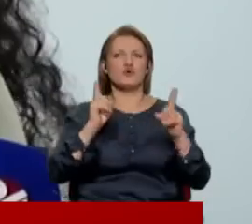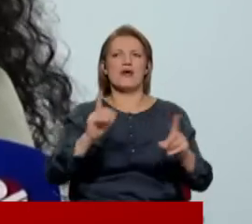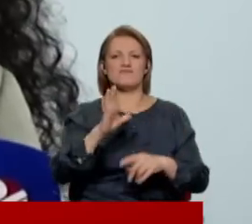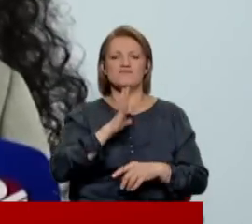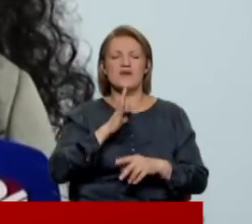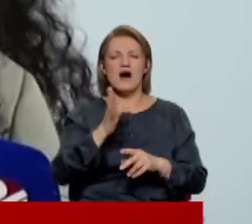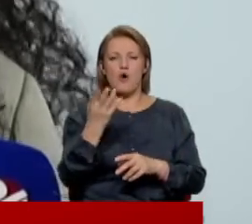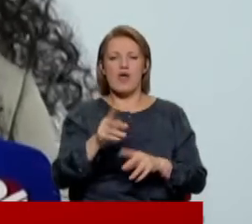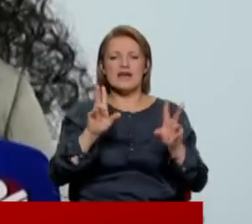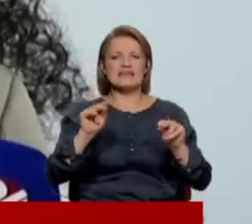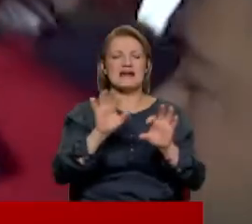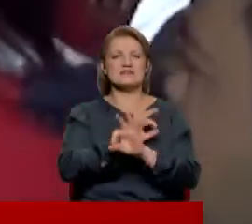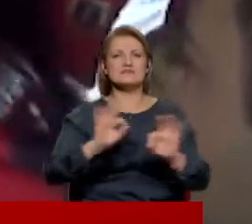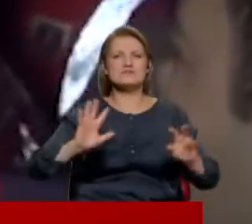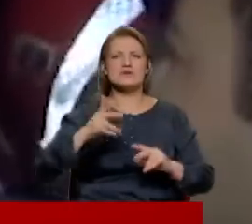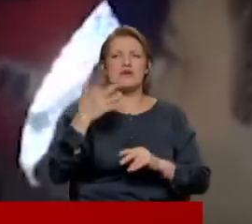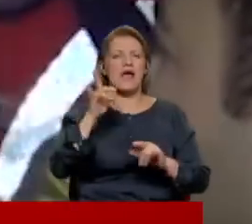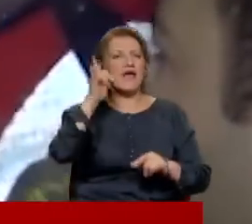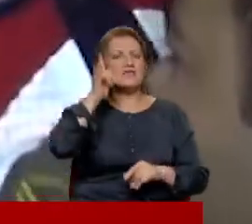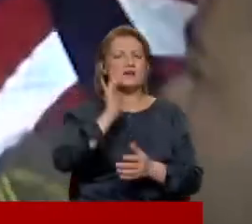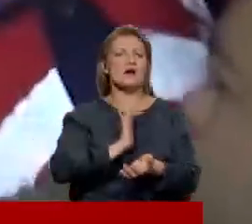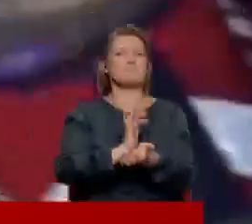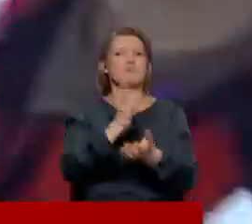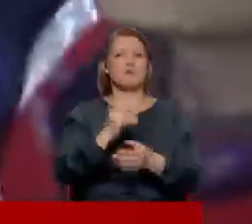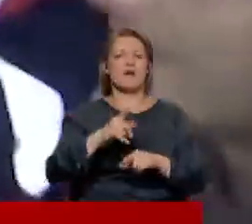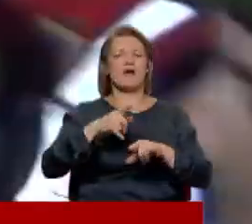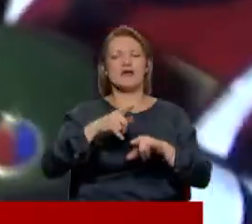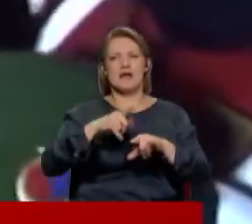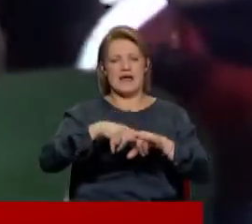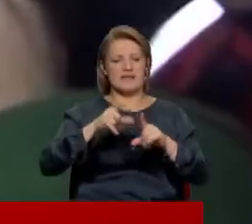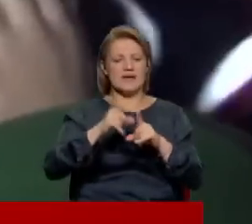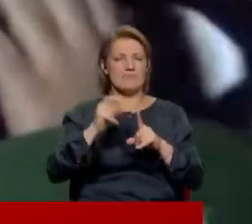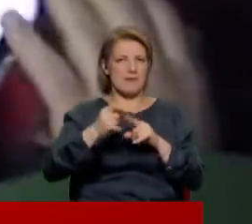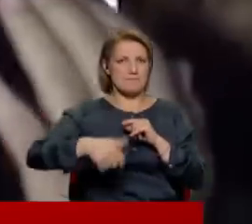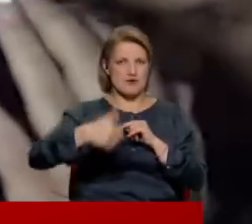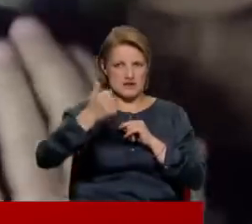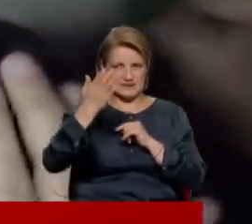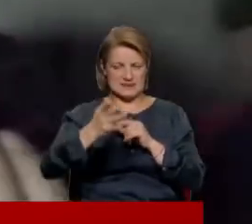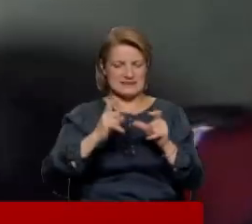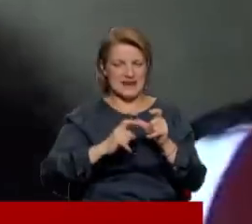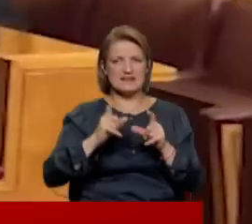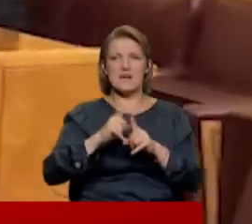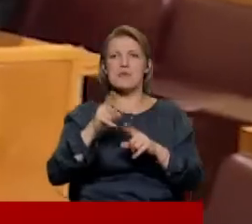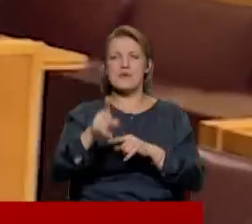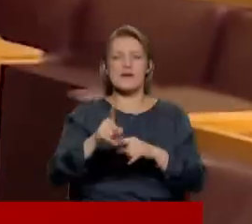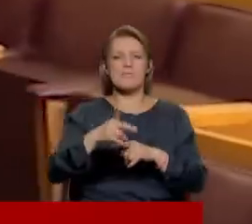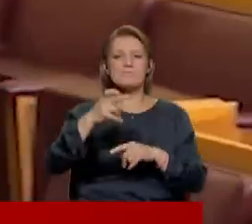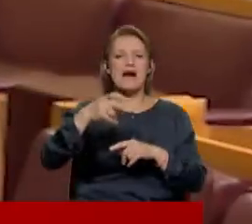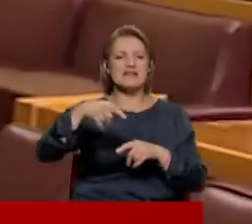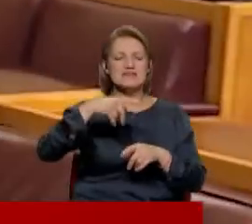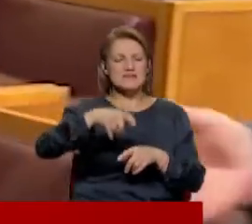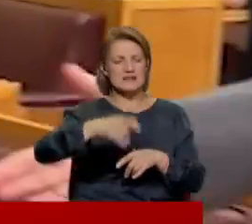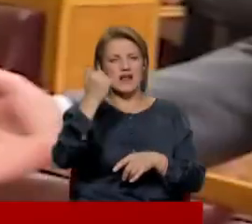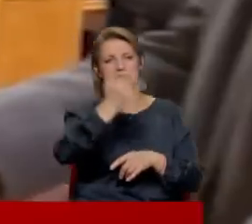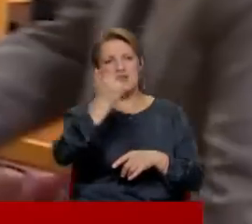ve olan yetersizlikler aşılamaz Edirne cezaevinde bulunan eski HDP Eş Genel Başkanı Selahattin Demirtaş'ın partisini de eleştirerek